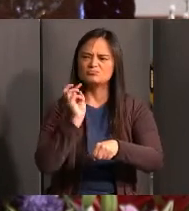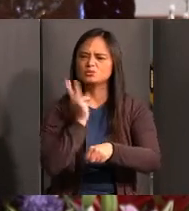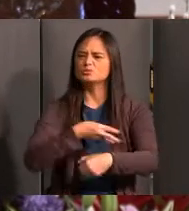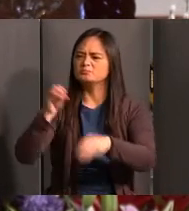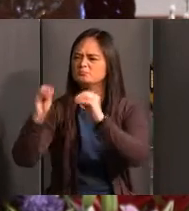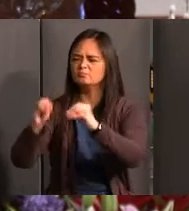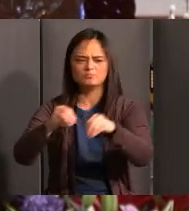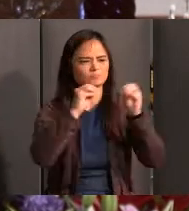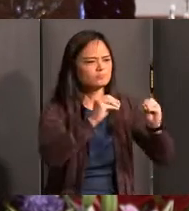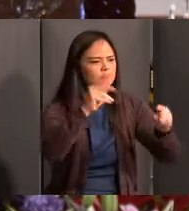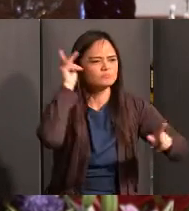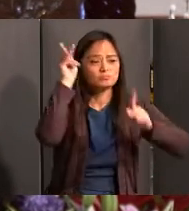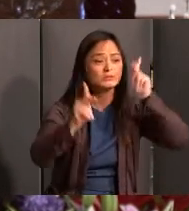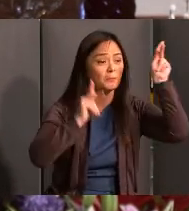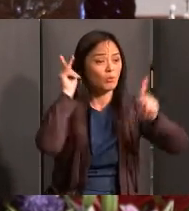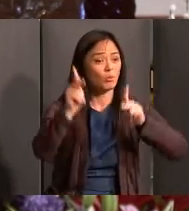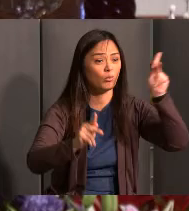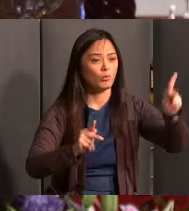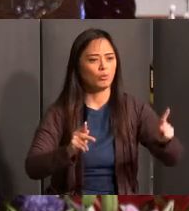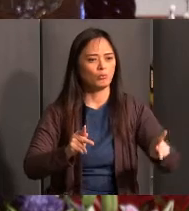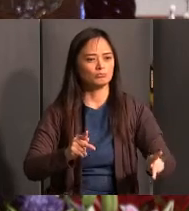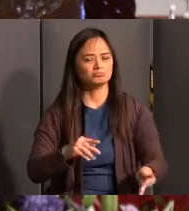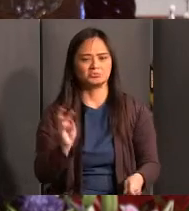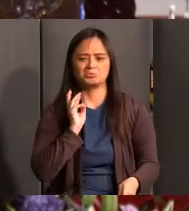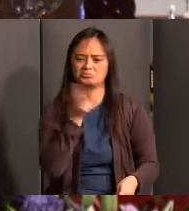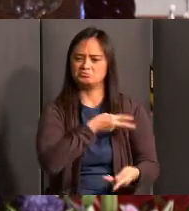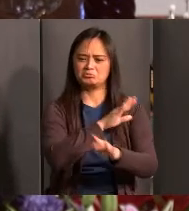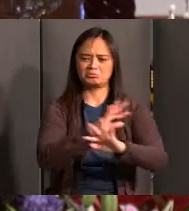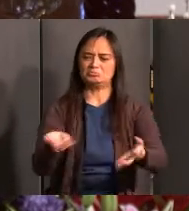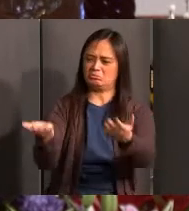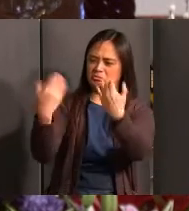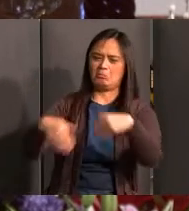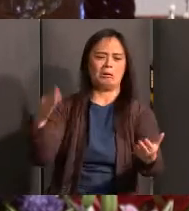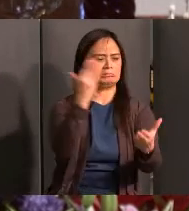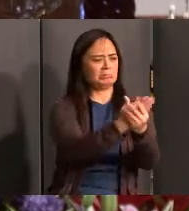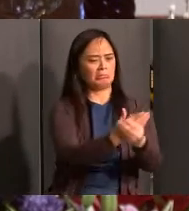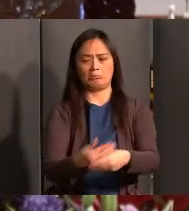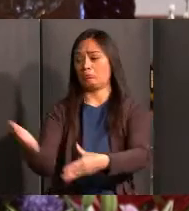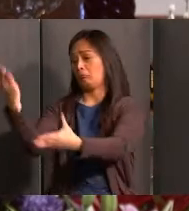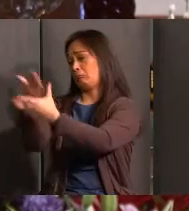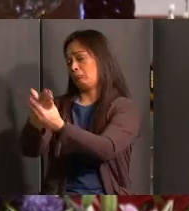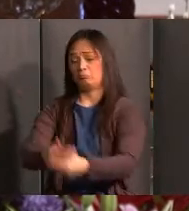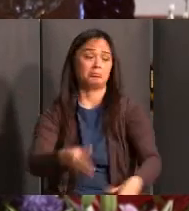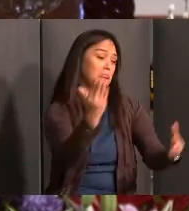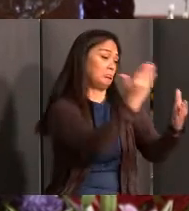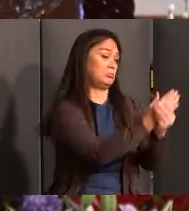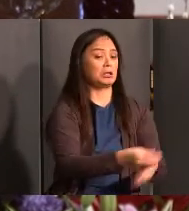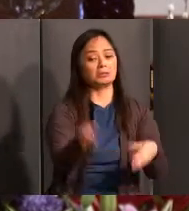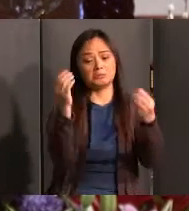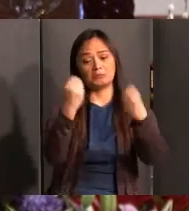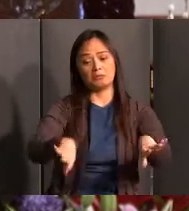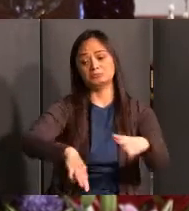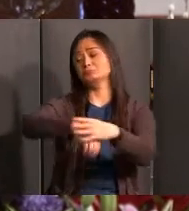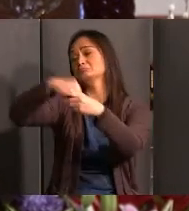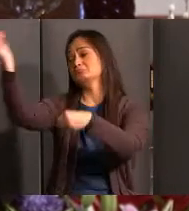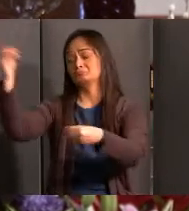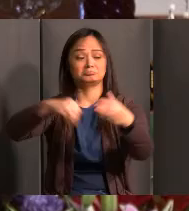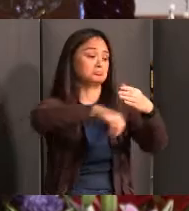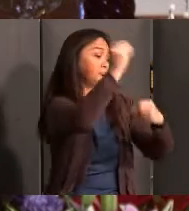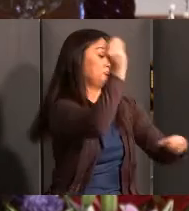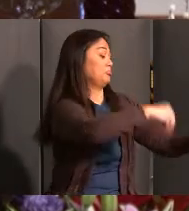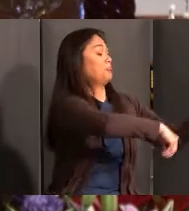people. Hindi lang tayo narito para pag-attend-attend tapos lalabas tayo. Okay? Tama po